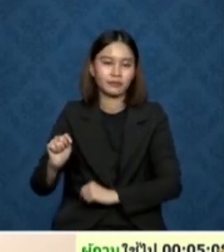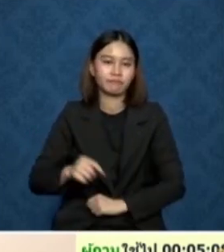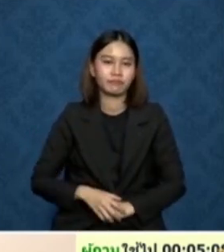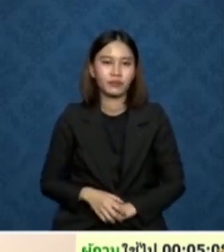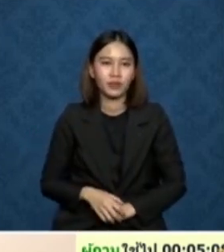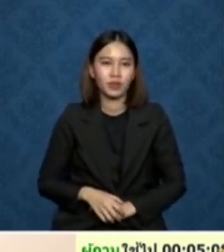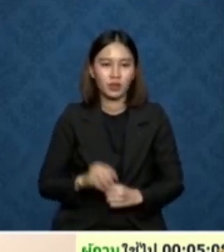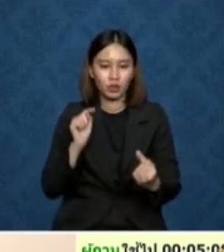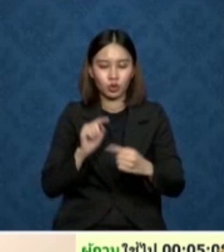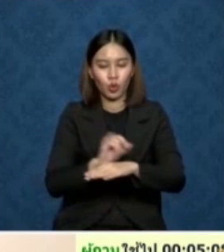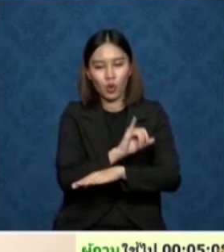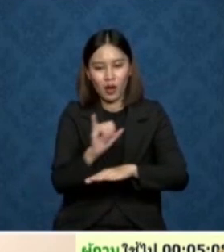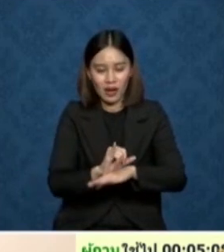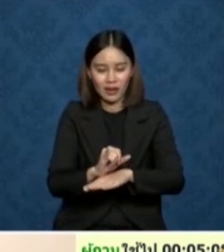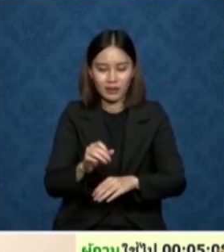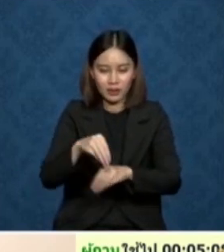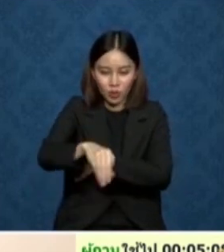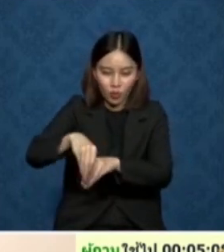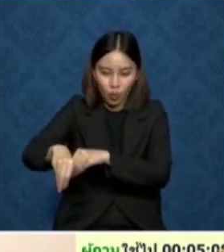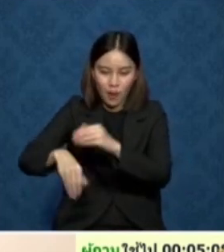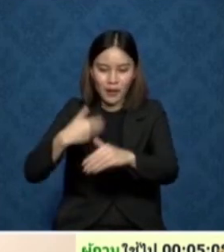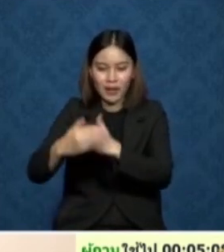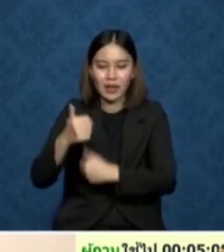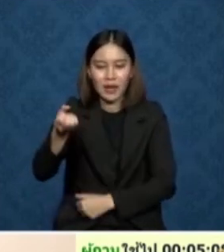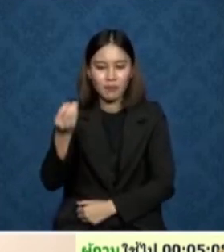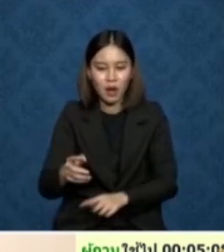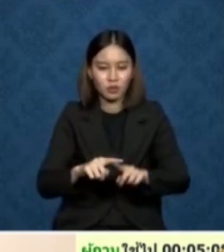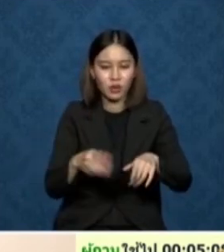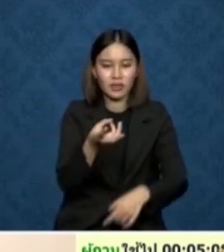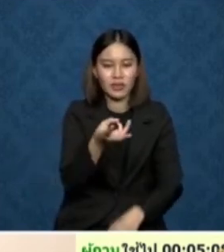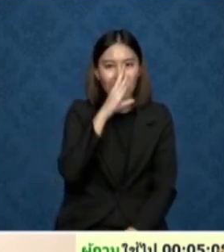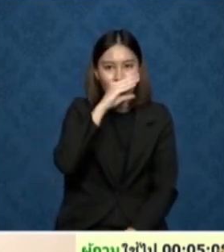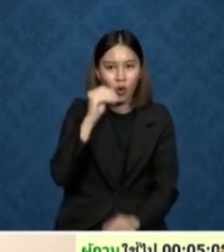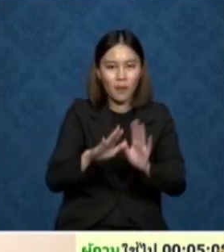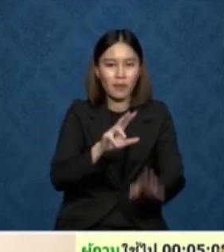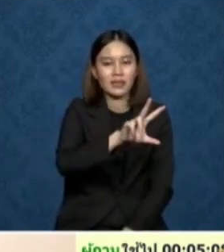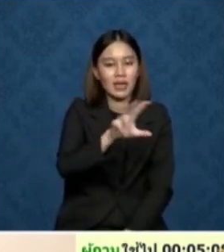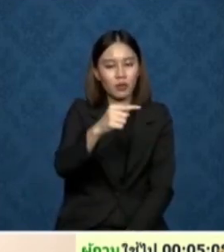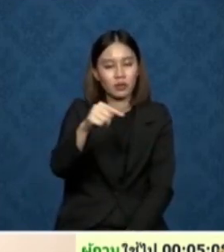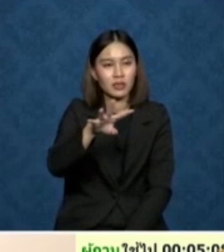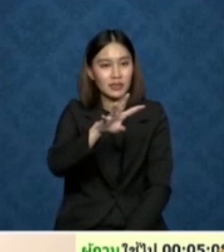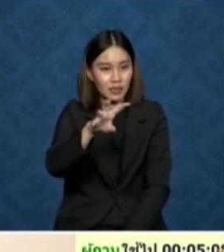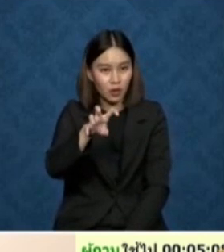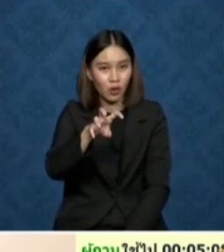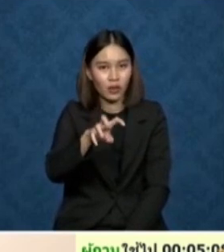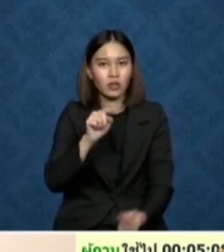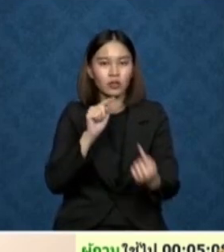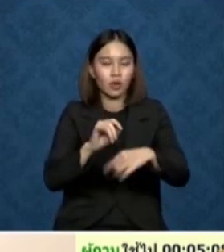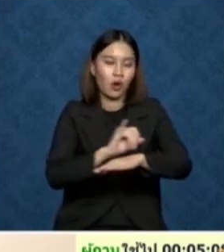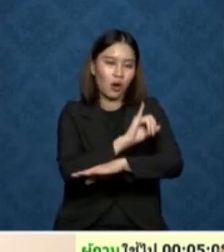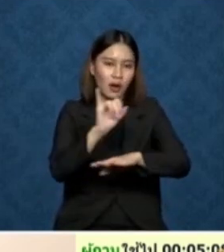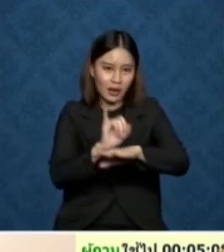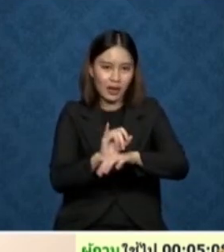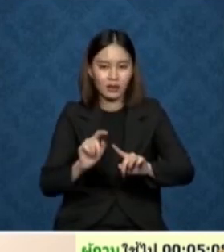ได้ต่อ rein m hai incorporateableระจุบันเราอจะได้เข้าขมืนี้ tir looks at 300-400ต่ไล